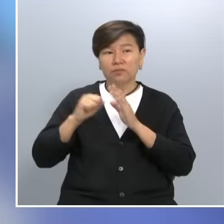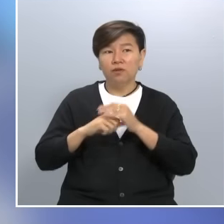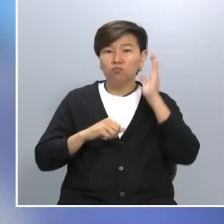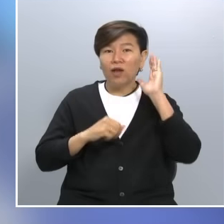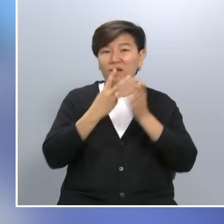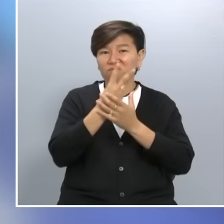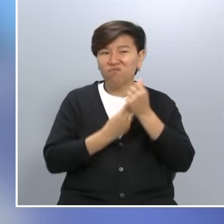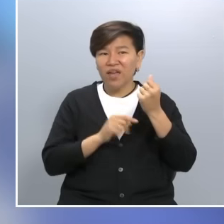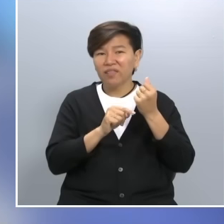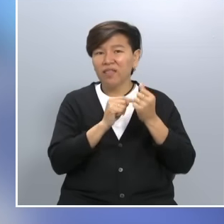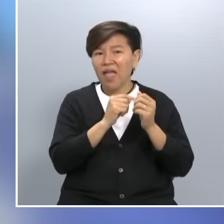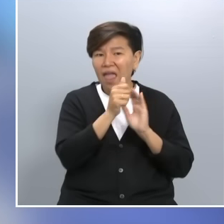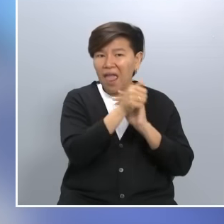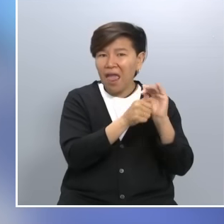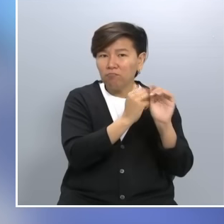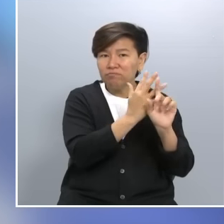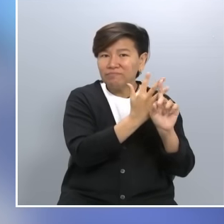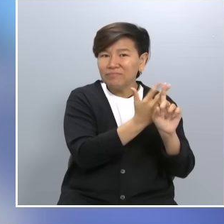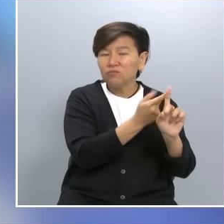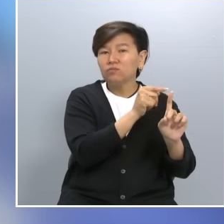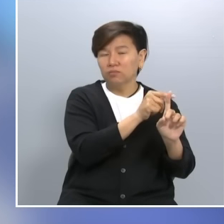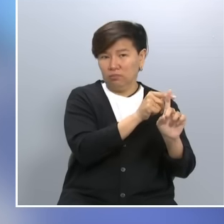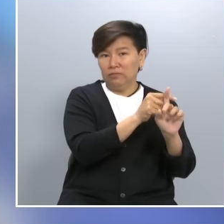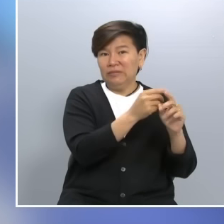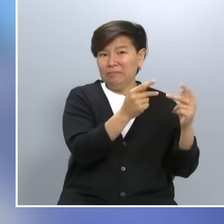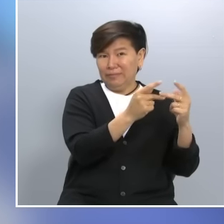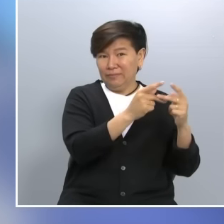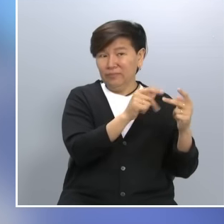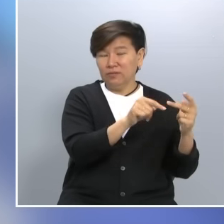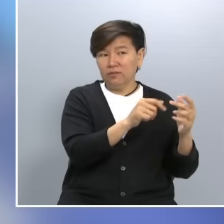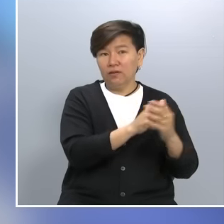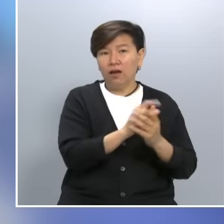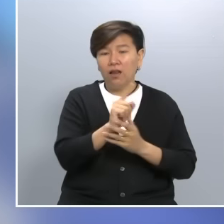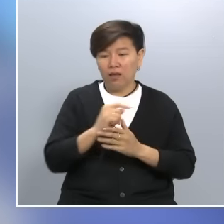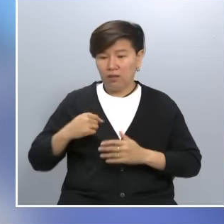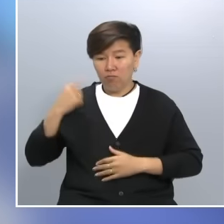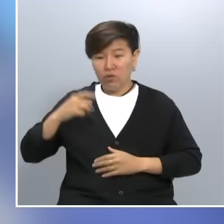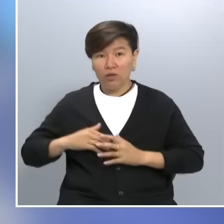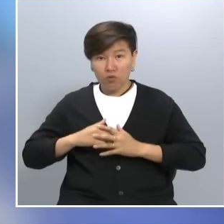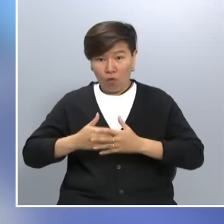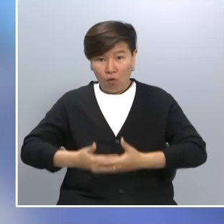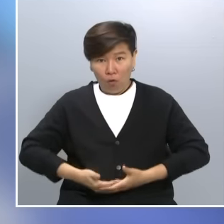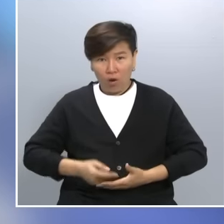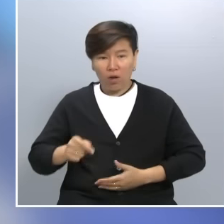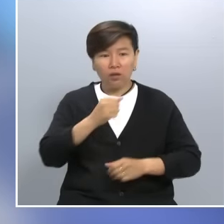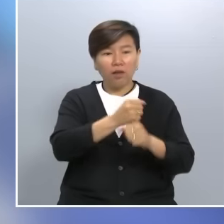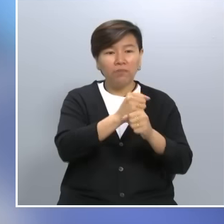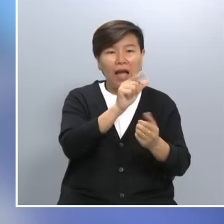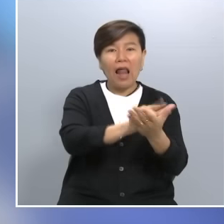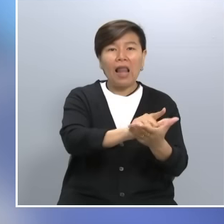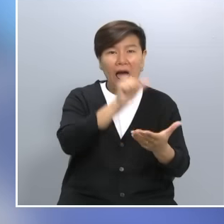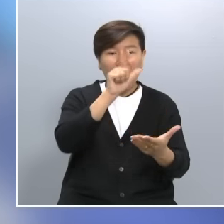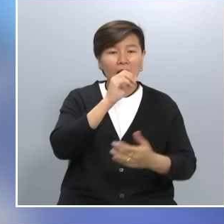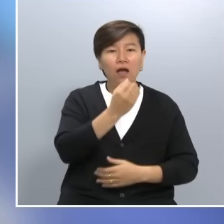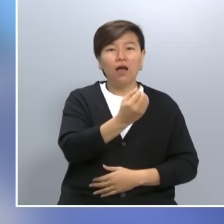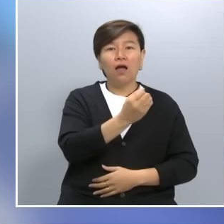ทั้งๆที่เธอเนี่ยตั้งท้องนะคะคือสามีไปลางงานแล้วบอกเมียคลอดแต่เธอเนี่ยไปรู้ทีหลัง